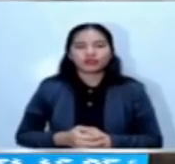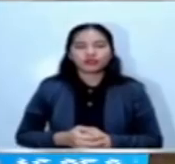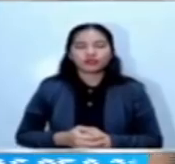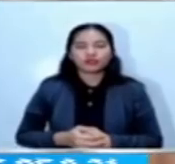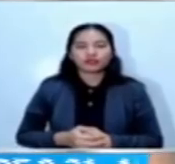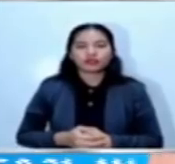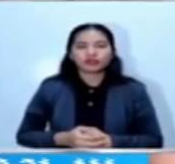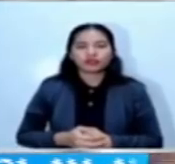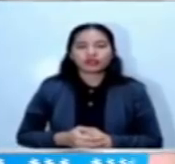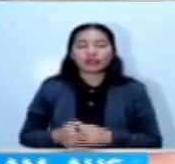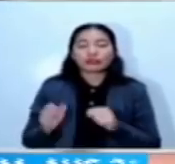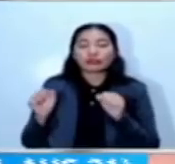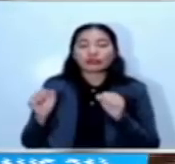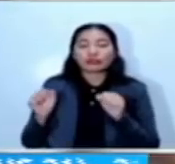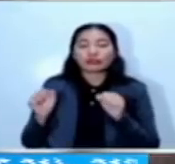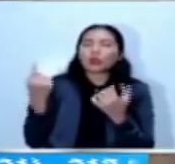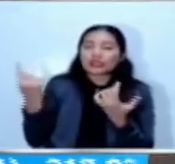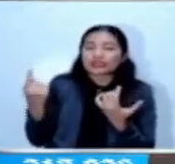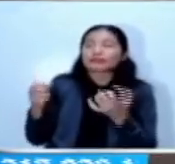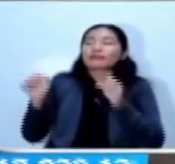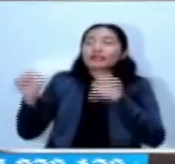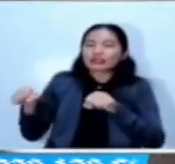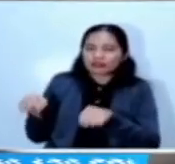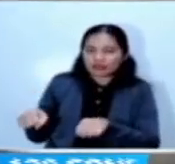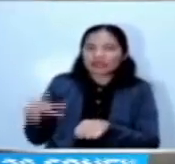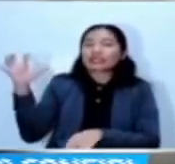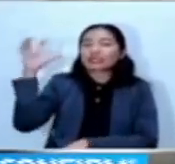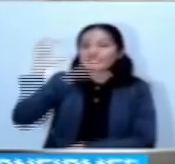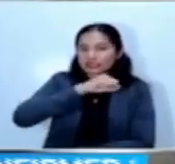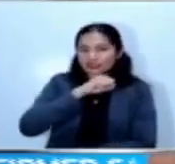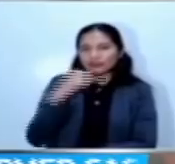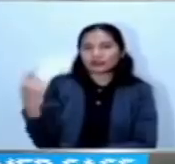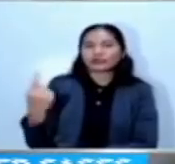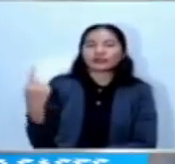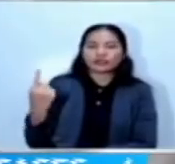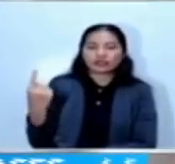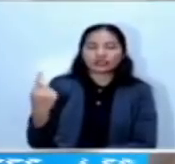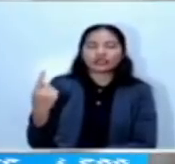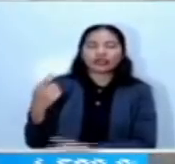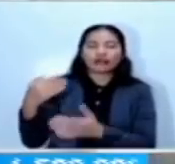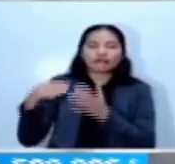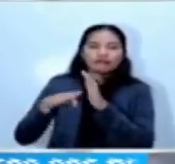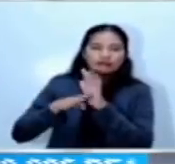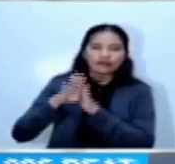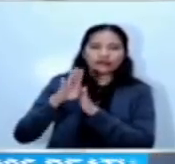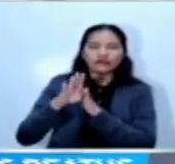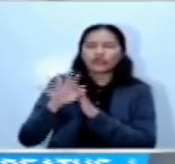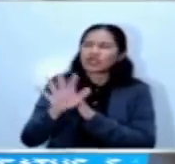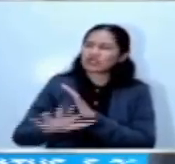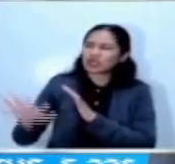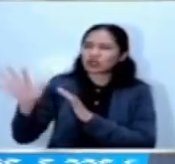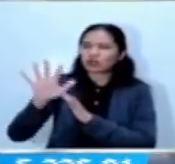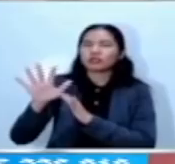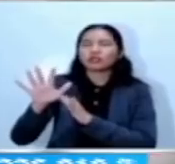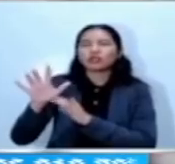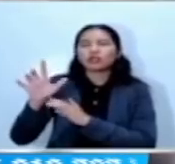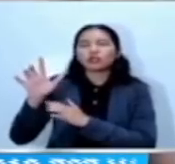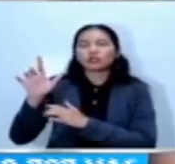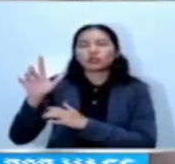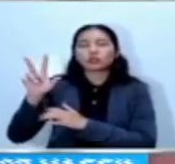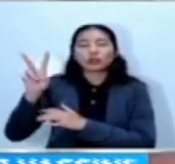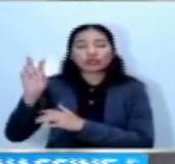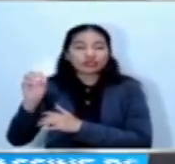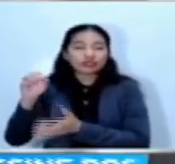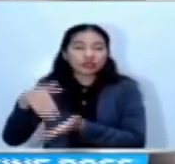posibilidad lang naman yan. Opo. Yung projection natin, ayun nga, mga more than 20,000 mga makikita pa rin natin. Hindi pa